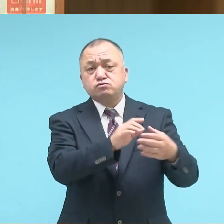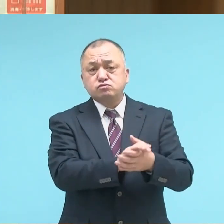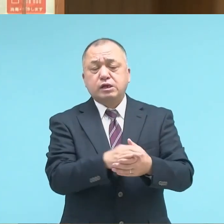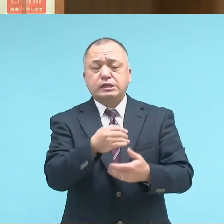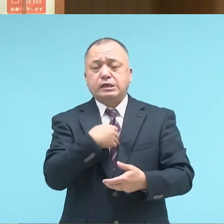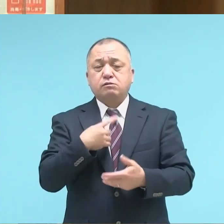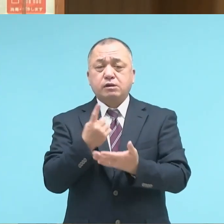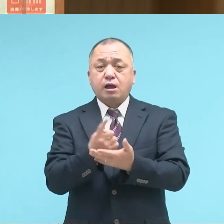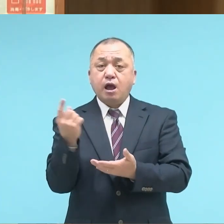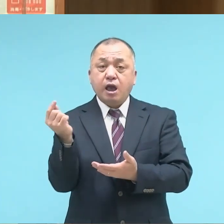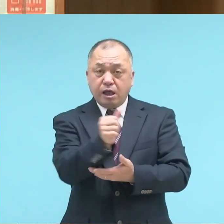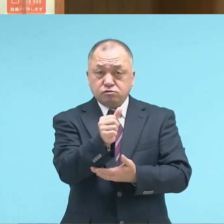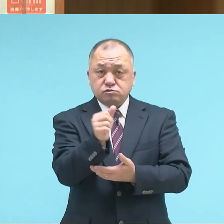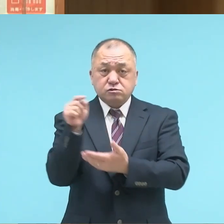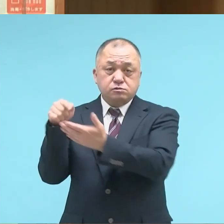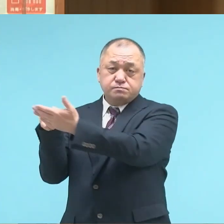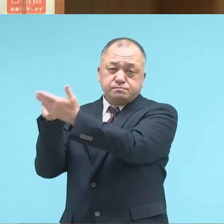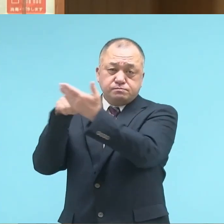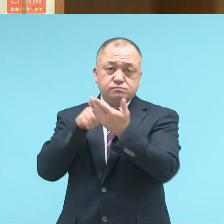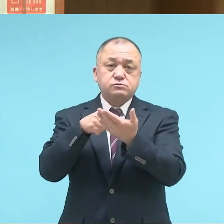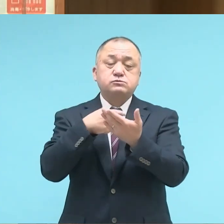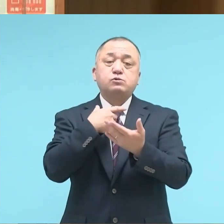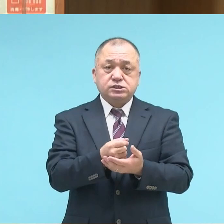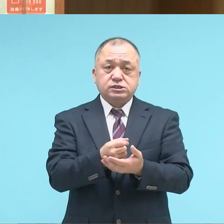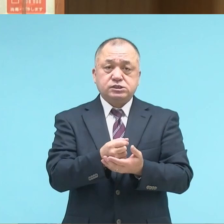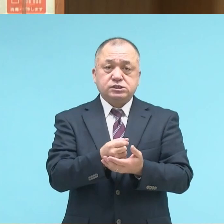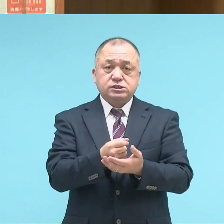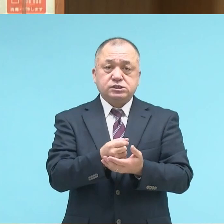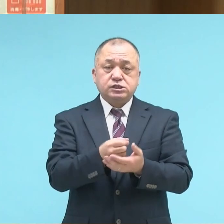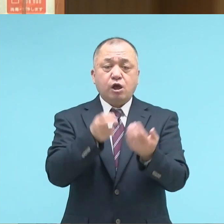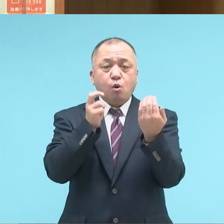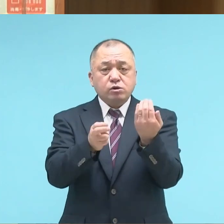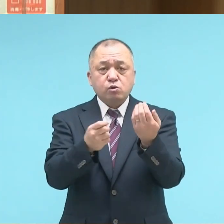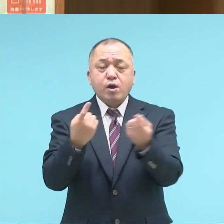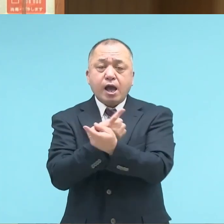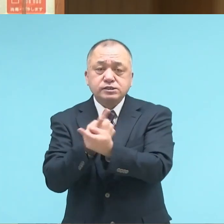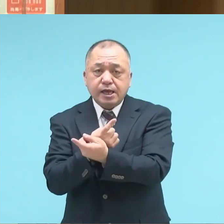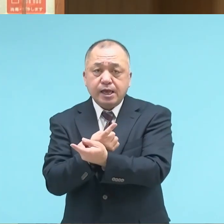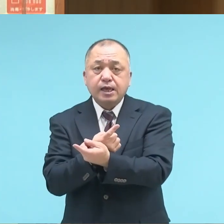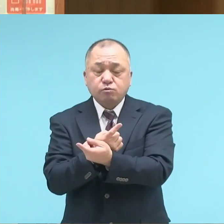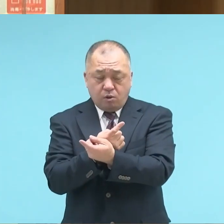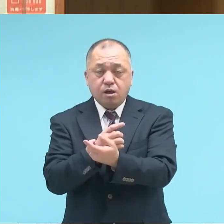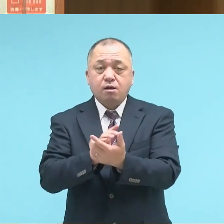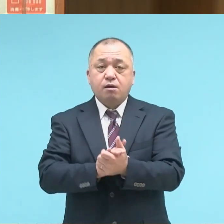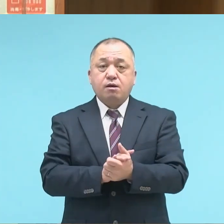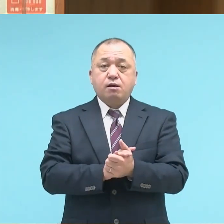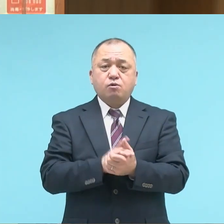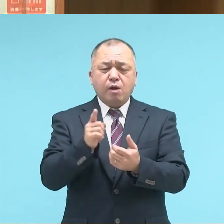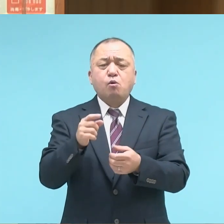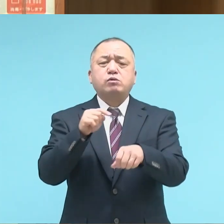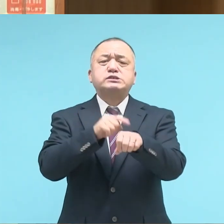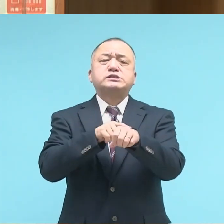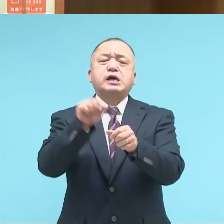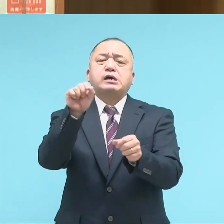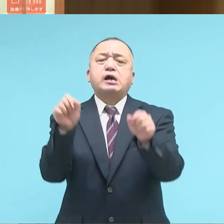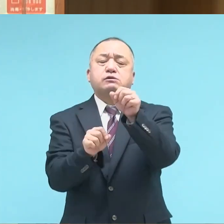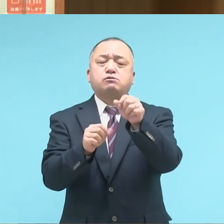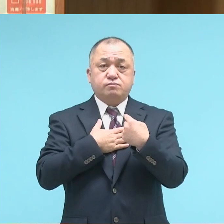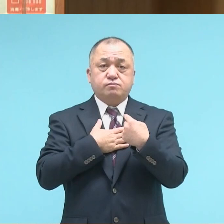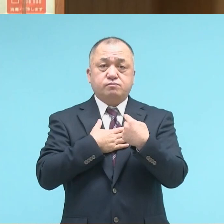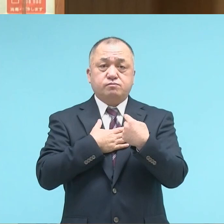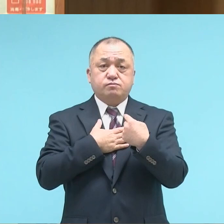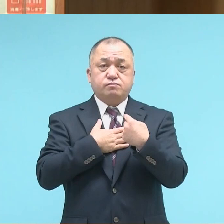できるだけ早く示していただくと、その法律の改正の話とは別に時間かかるというのも十分分かり